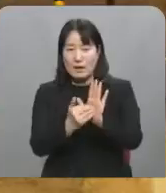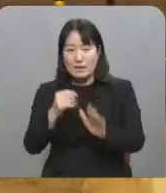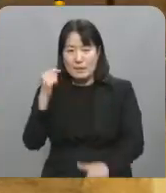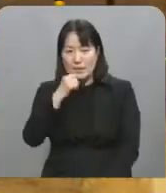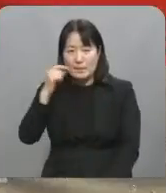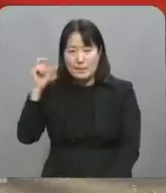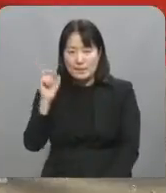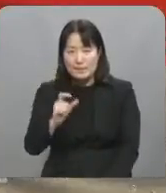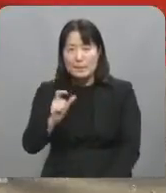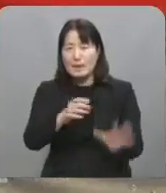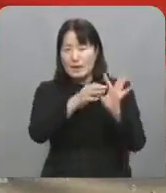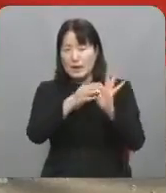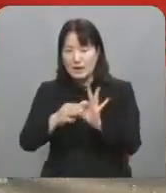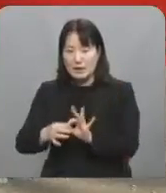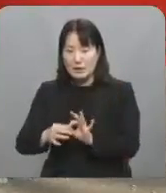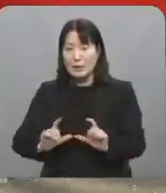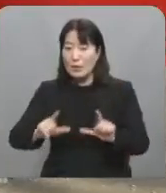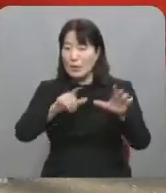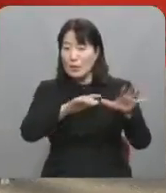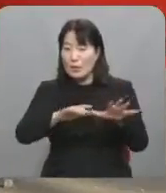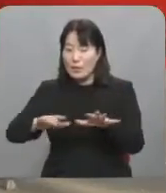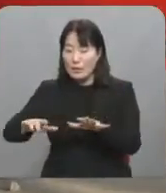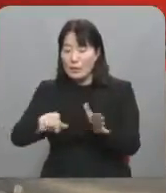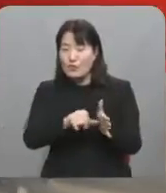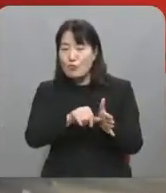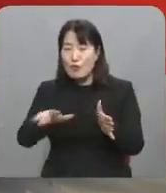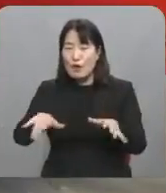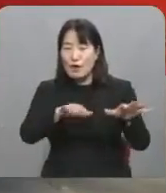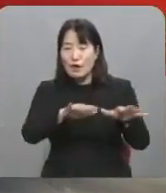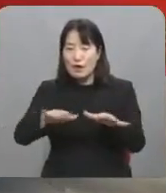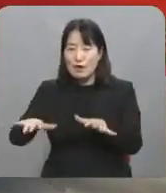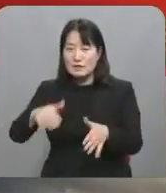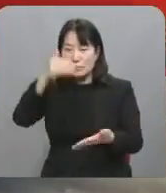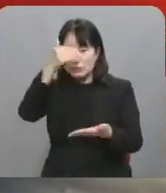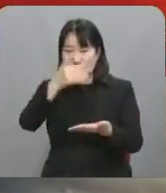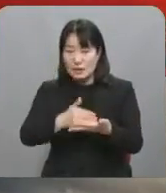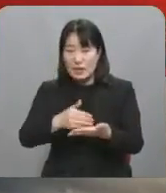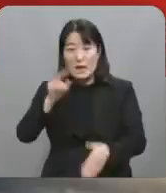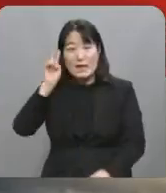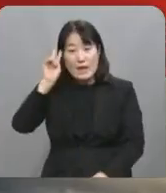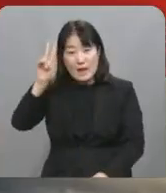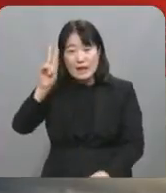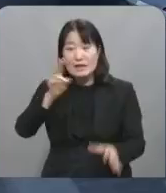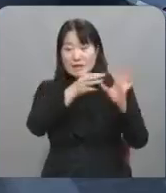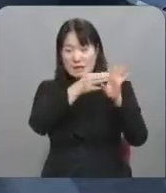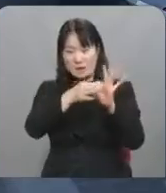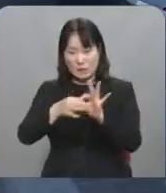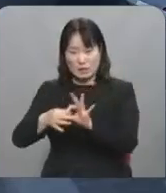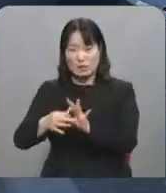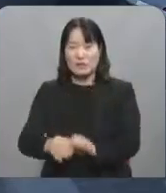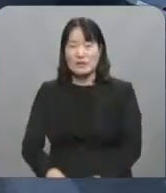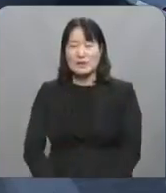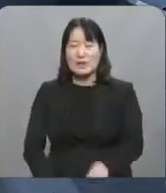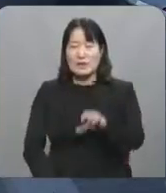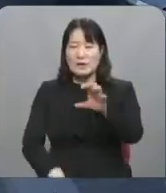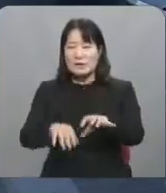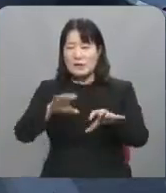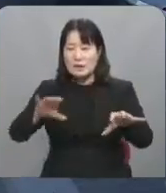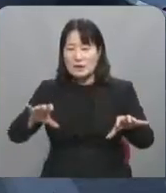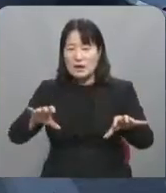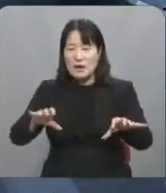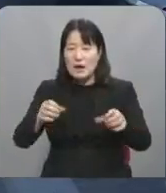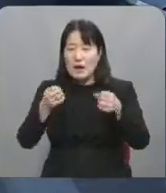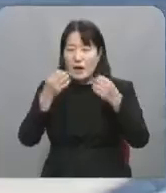계속됩니다. 동해안 해변 통제와 주요 관광지 폐쇄는 모레까지 유지됩니다. 동해안 시군은 새해